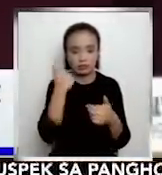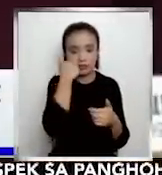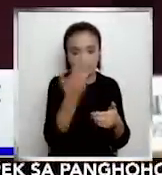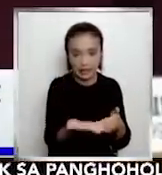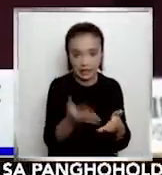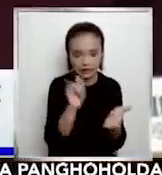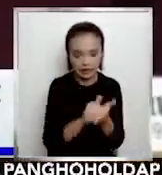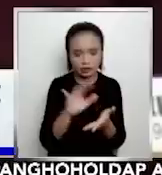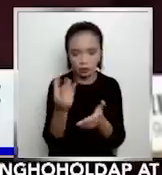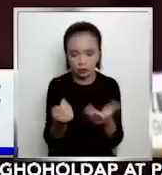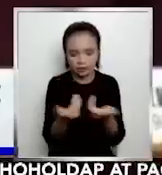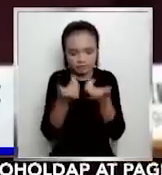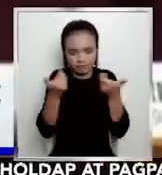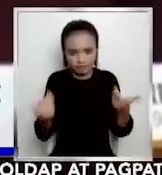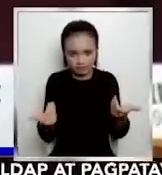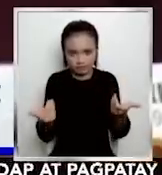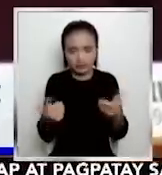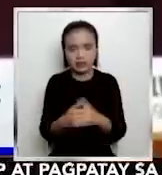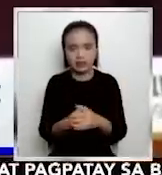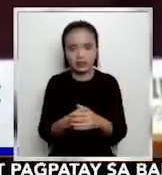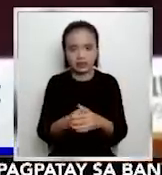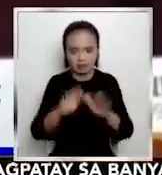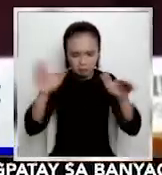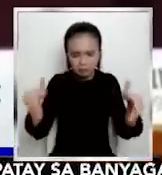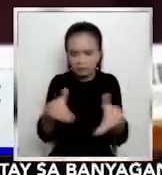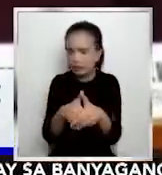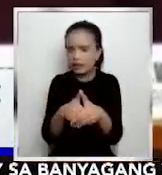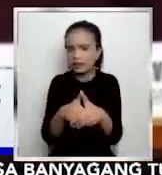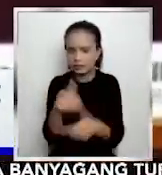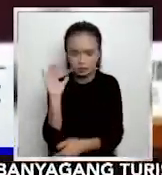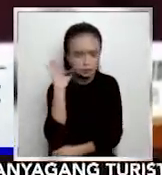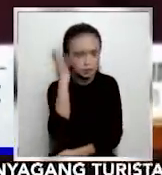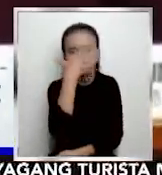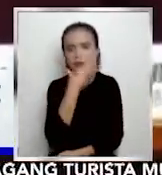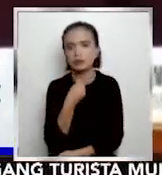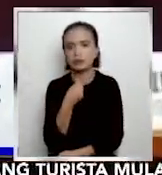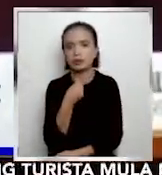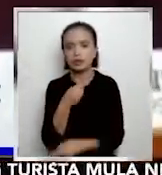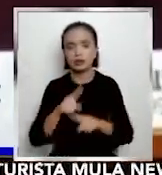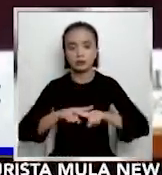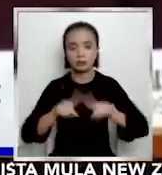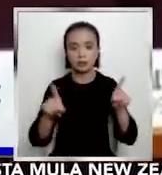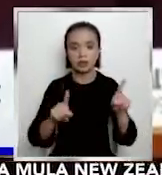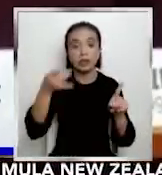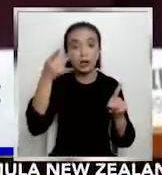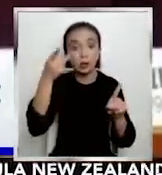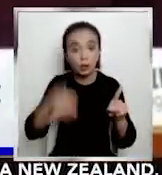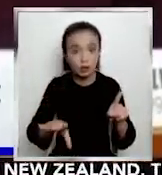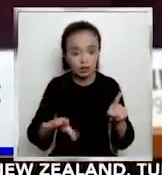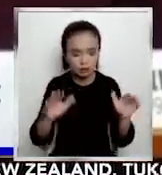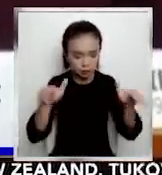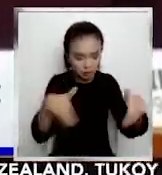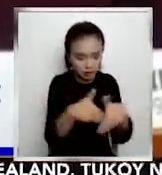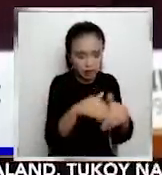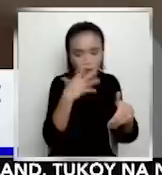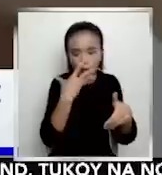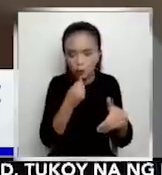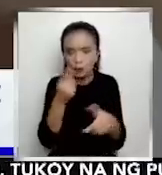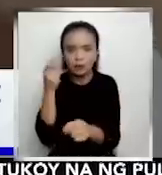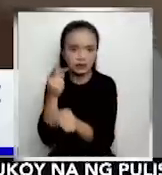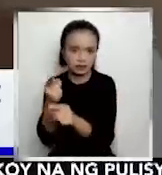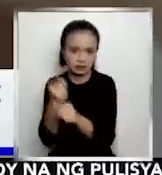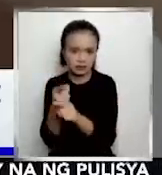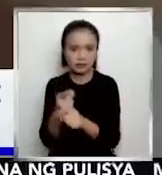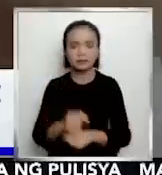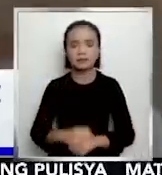Marriage is beautiful. But only for those who get it right. Sa